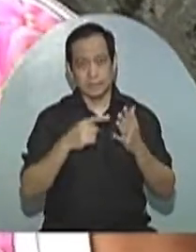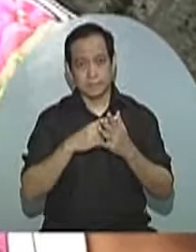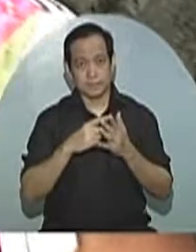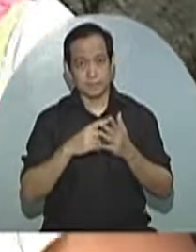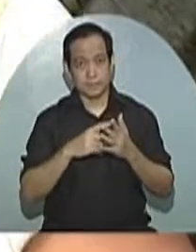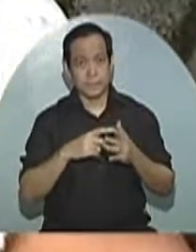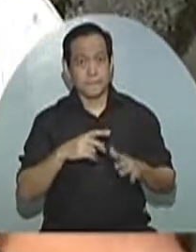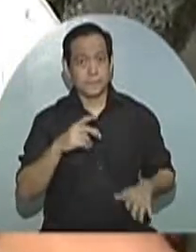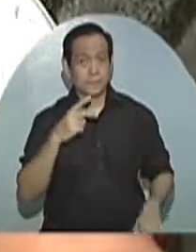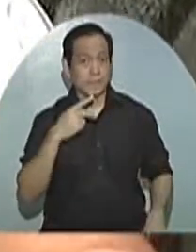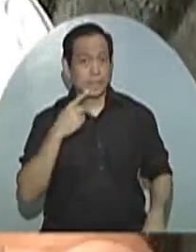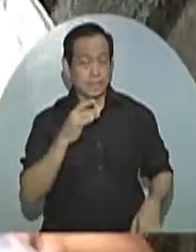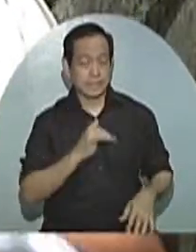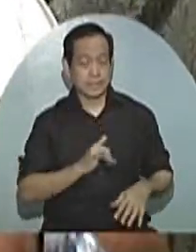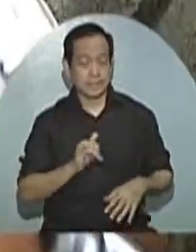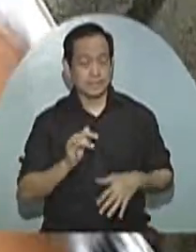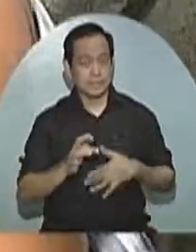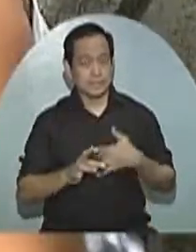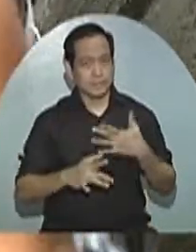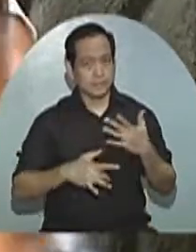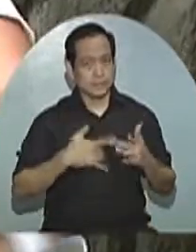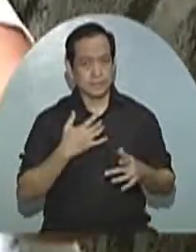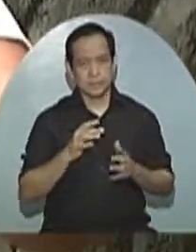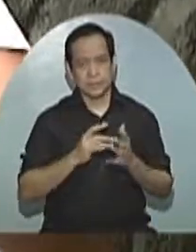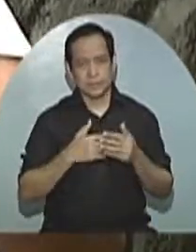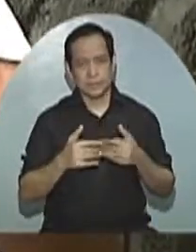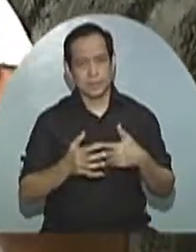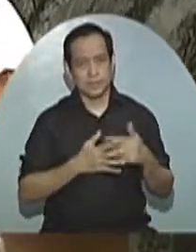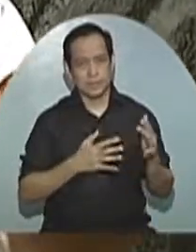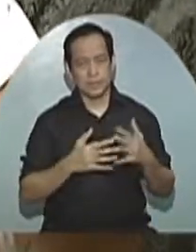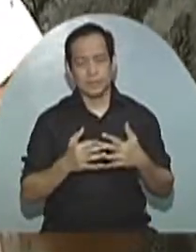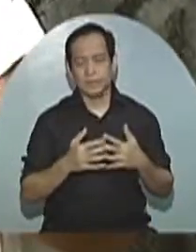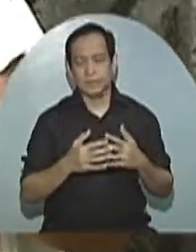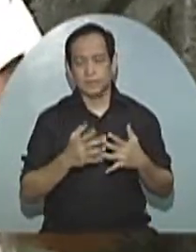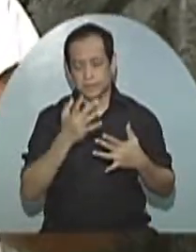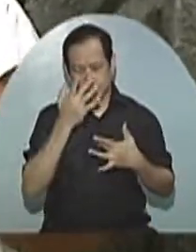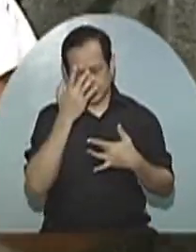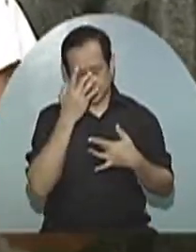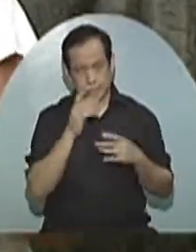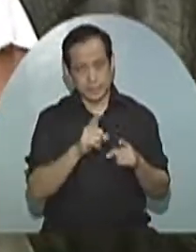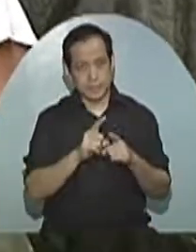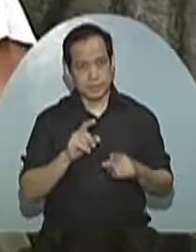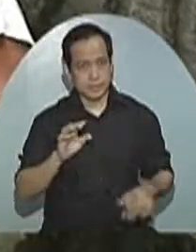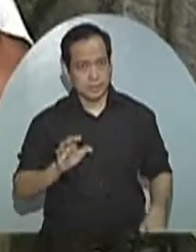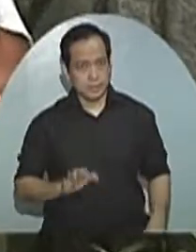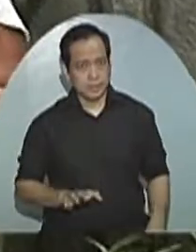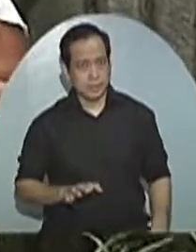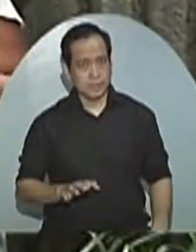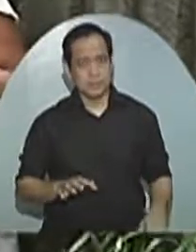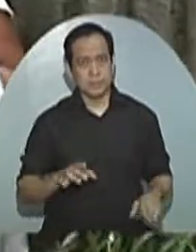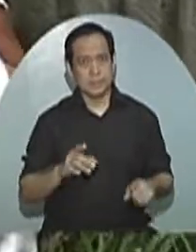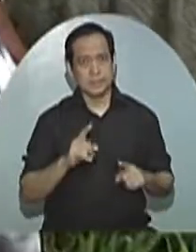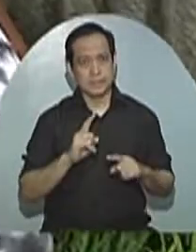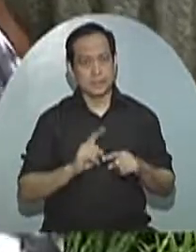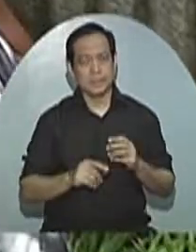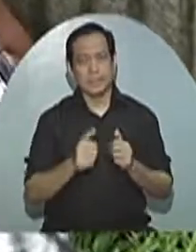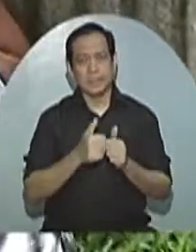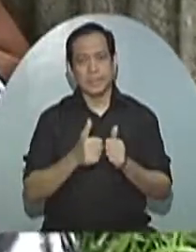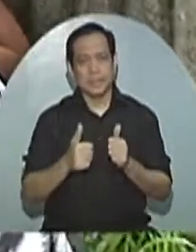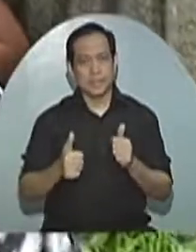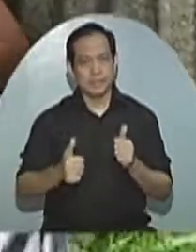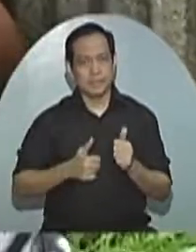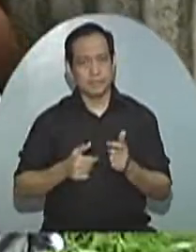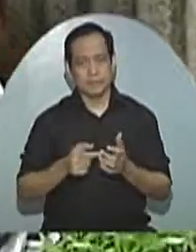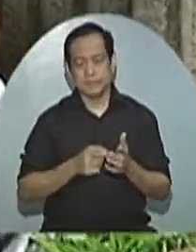rin si Precious kahit sa kanyang kalagayan. Bilang isang bata, hindi maiiwasan na maglibang at